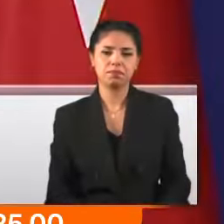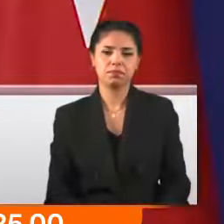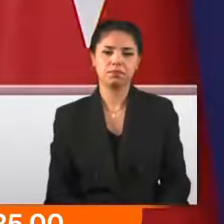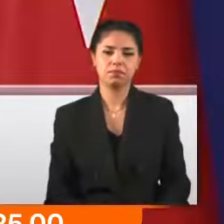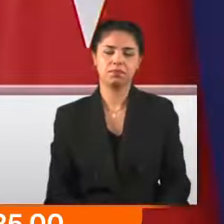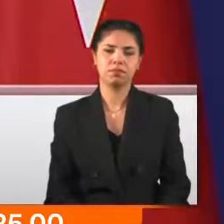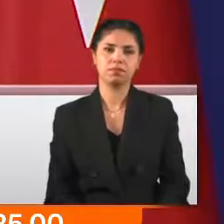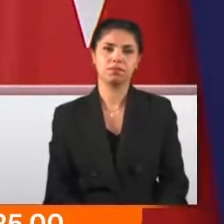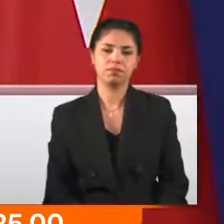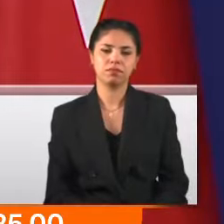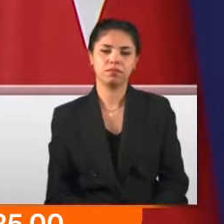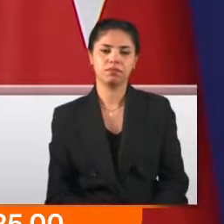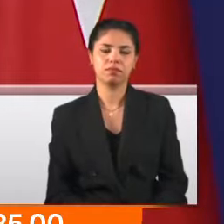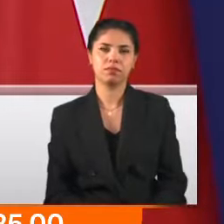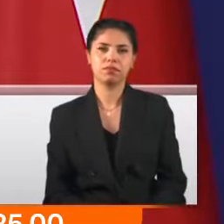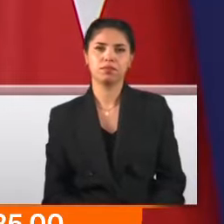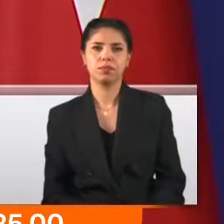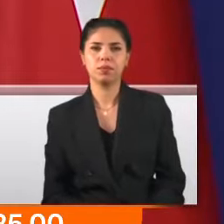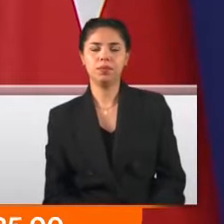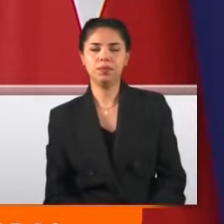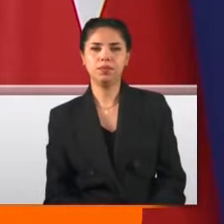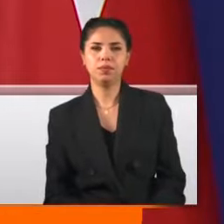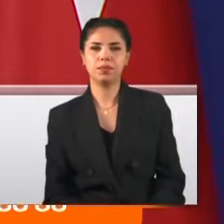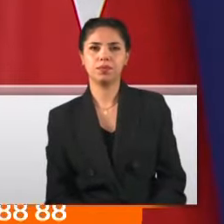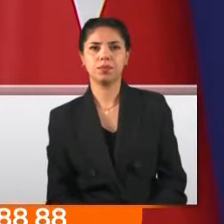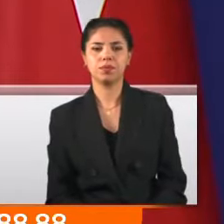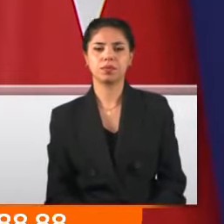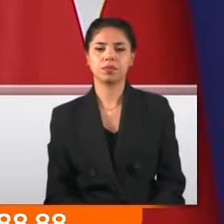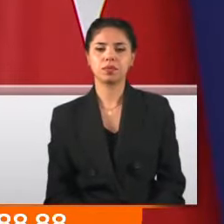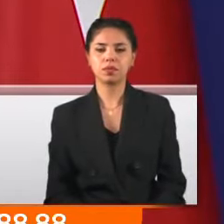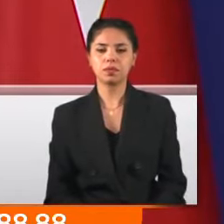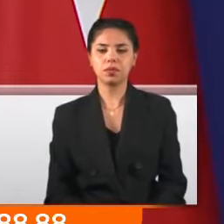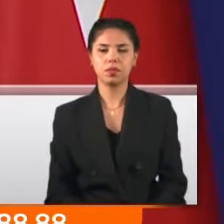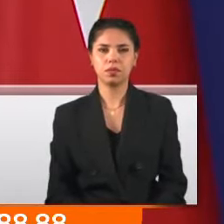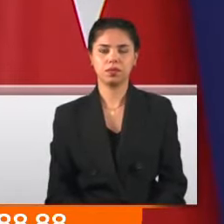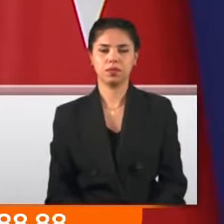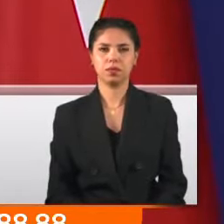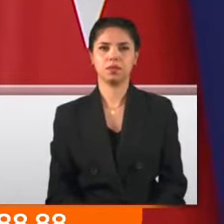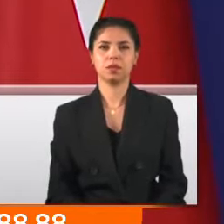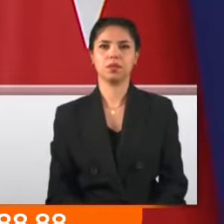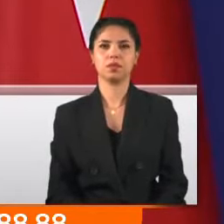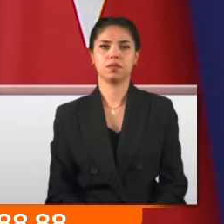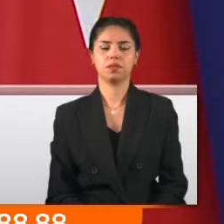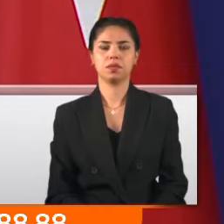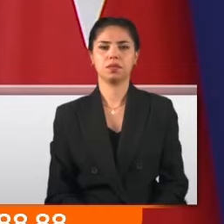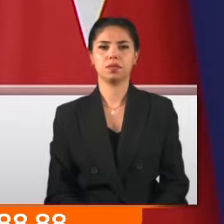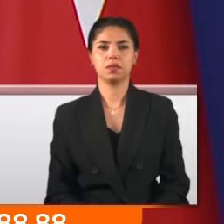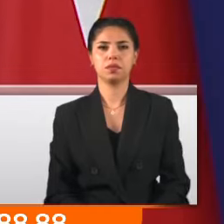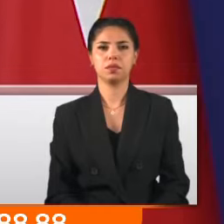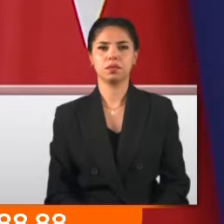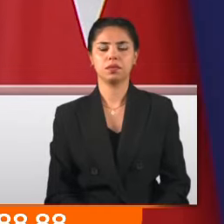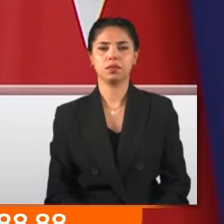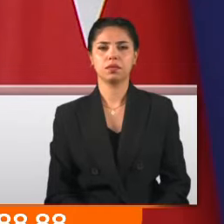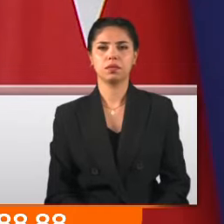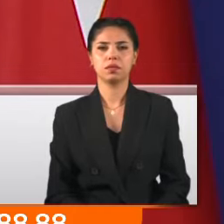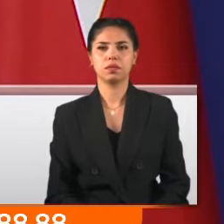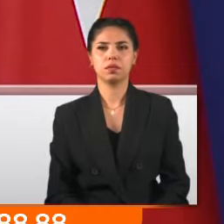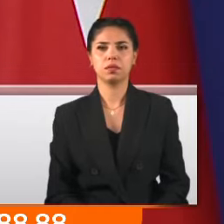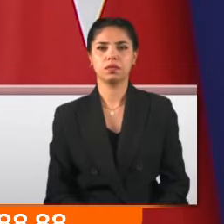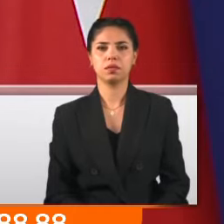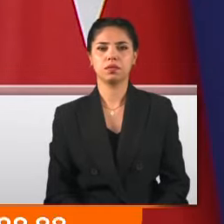Başta Amerika olmak üzere batılı ülkelerin kayıtsız şartsız isteğine İsrail'e olan bu desteği olmasa İsrail'in bölgede yaptığı